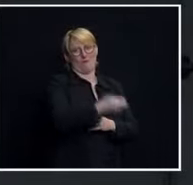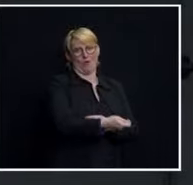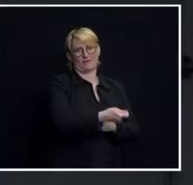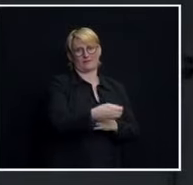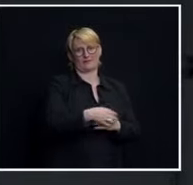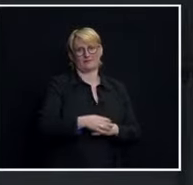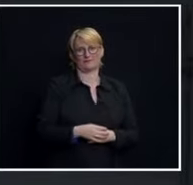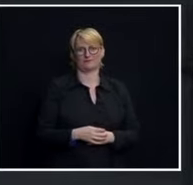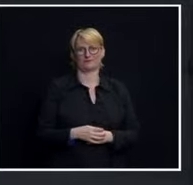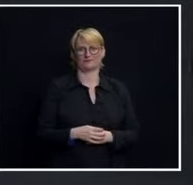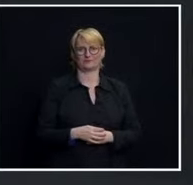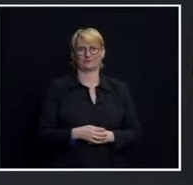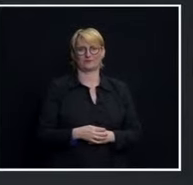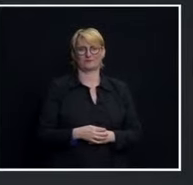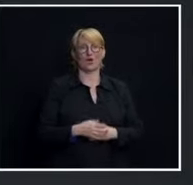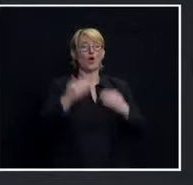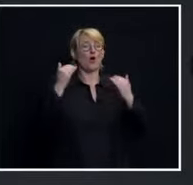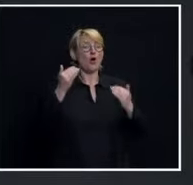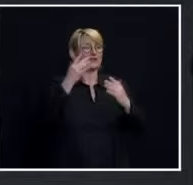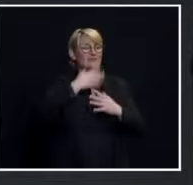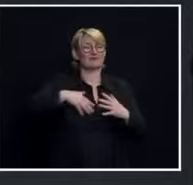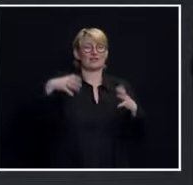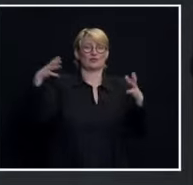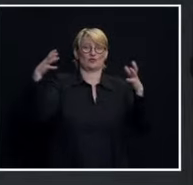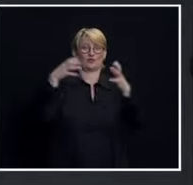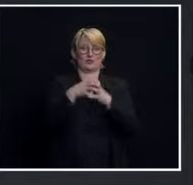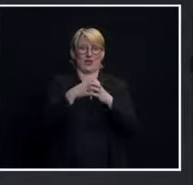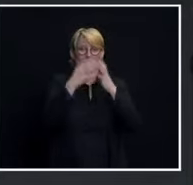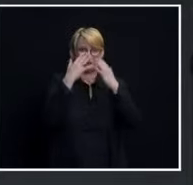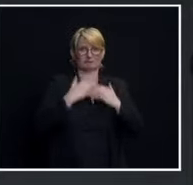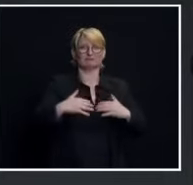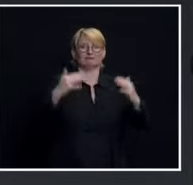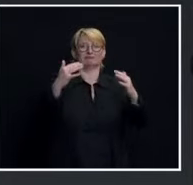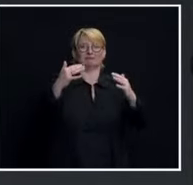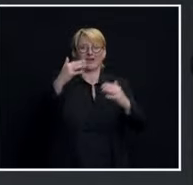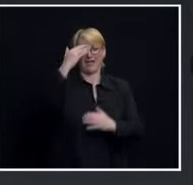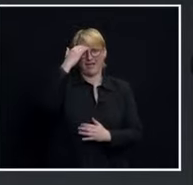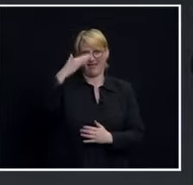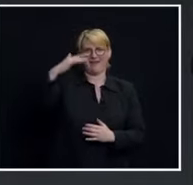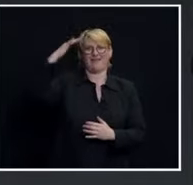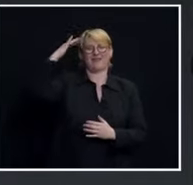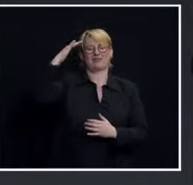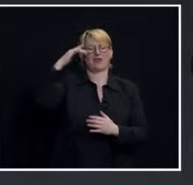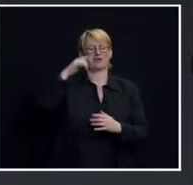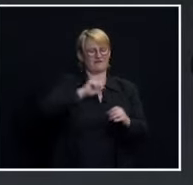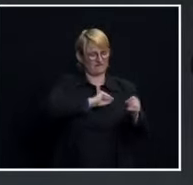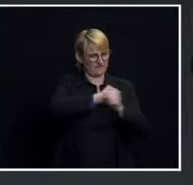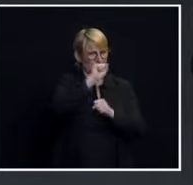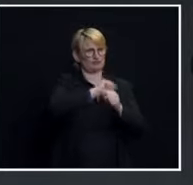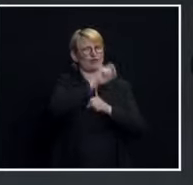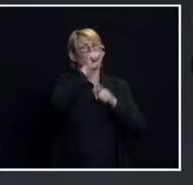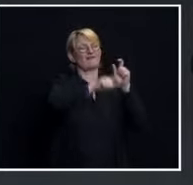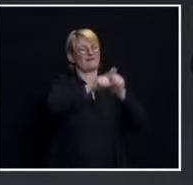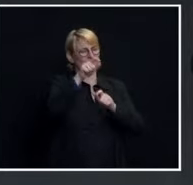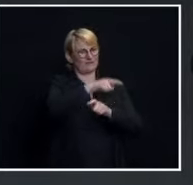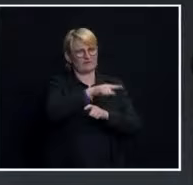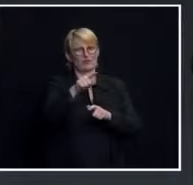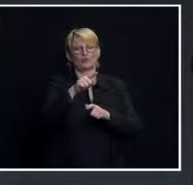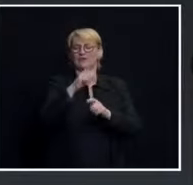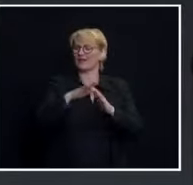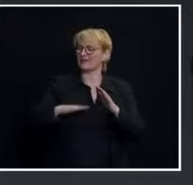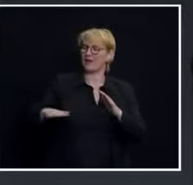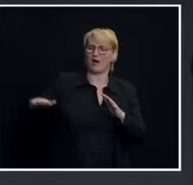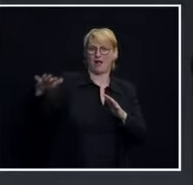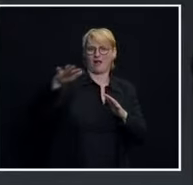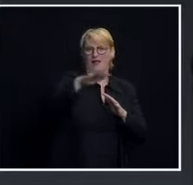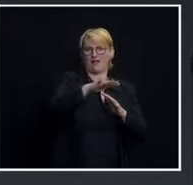gemeinsam und erinnern. Erinnern uns an die, die Widerstand geleistet haben und an alle,